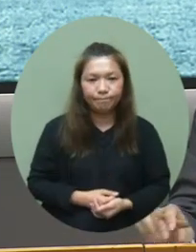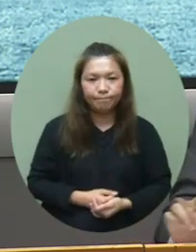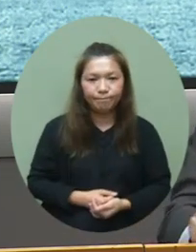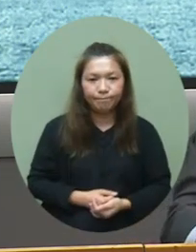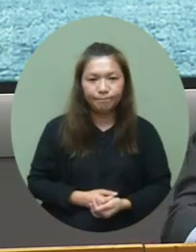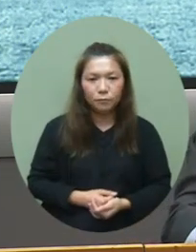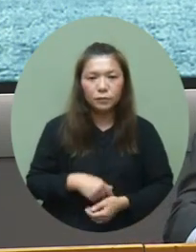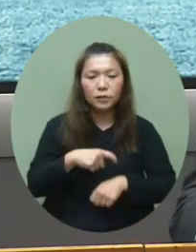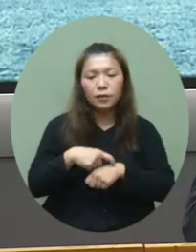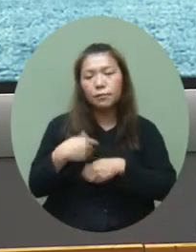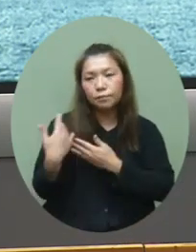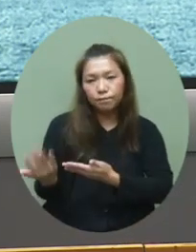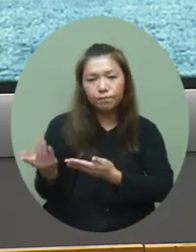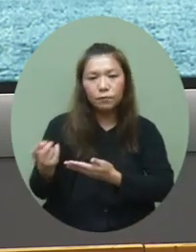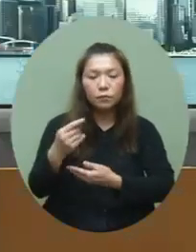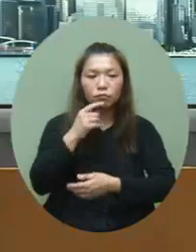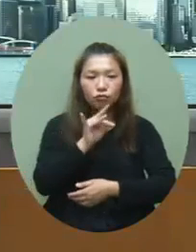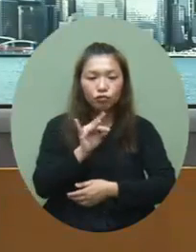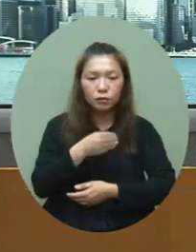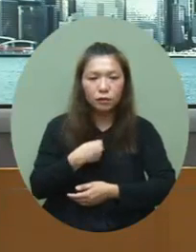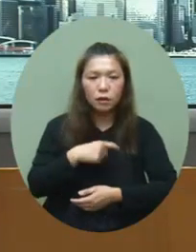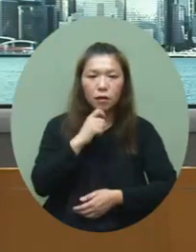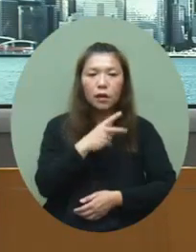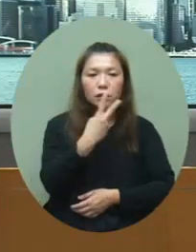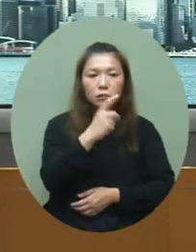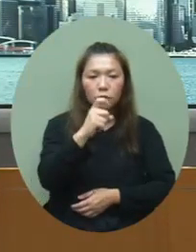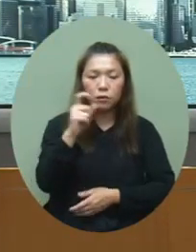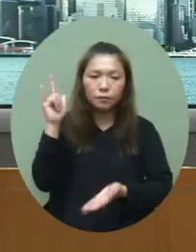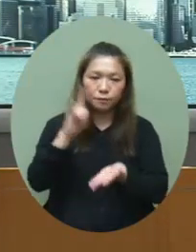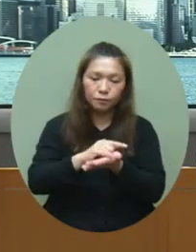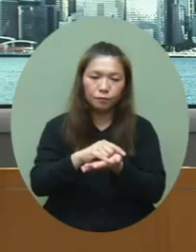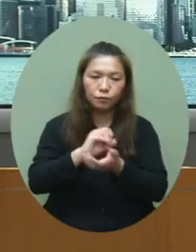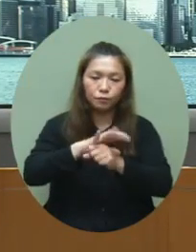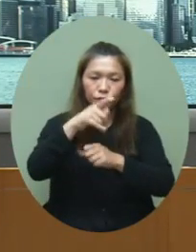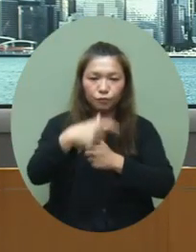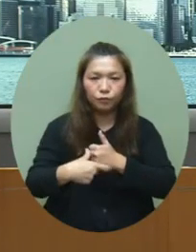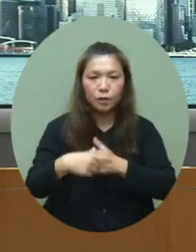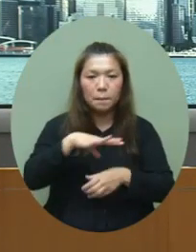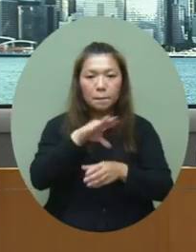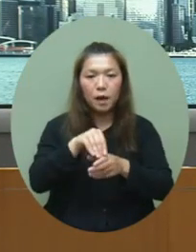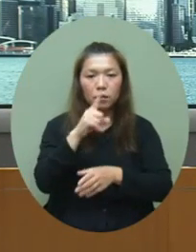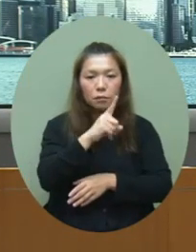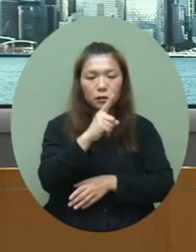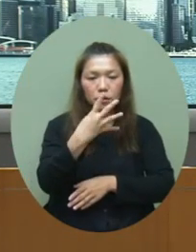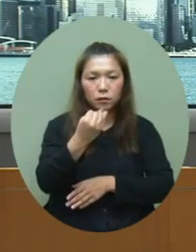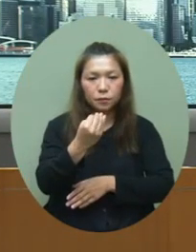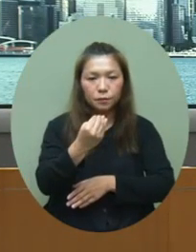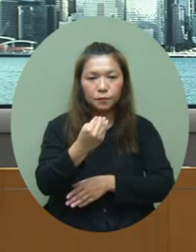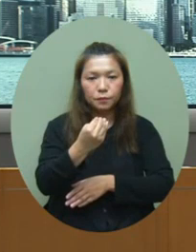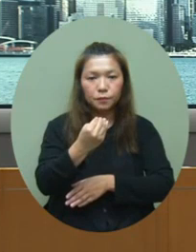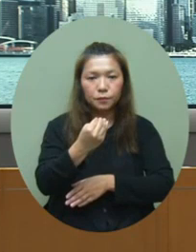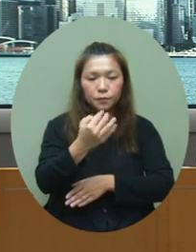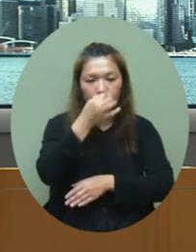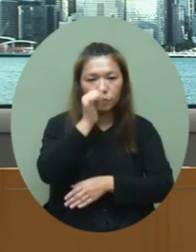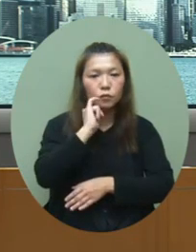就時間交翻俾阿張醫生。 係，我哋有299宗輸入性個案啦，咁包括咗140宗咧係個